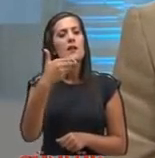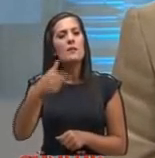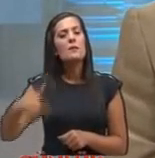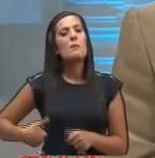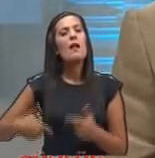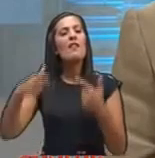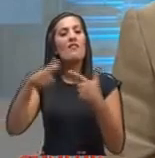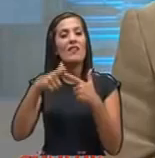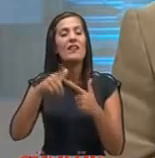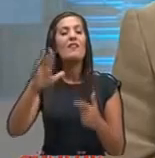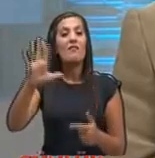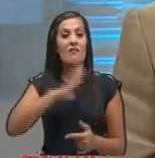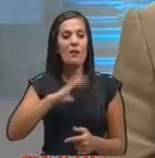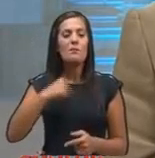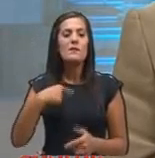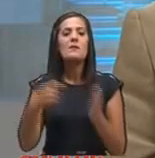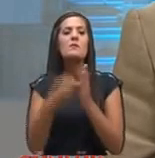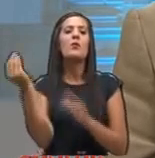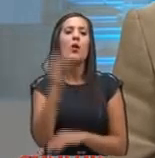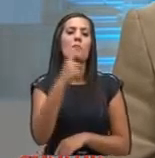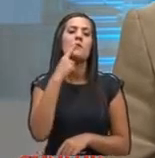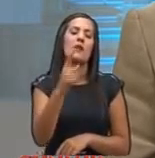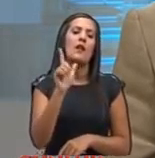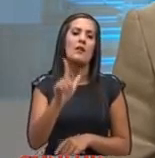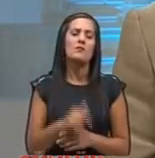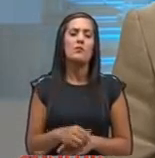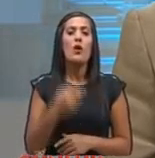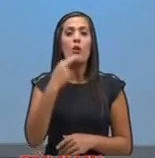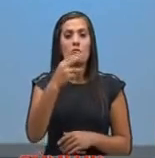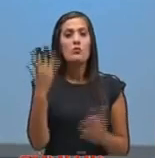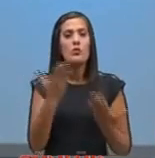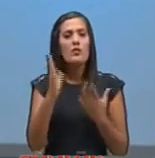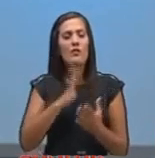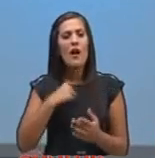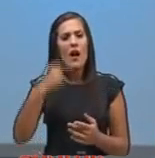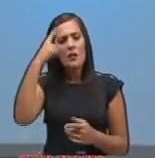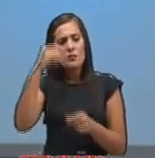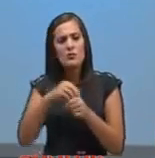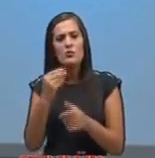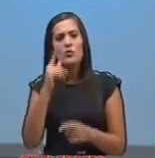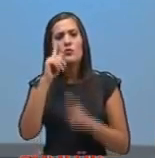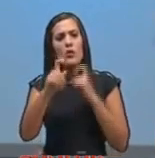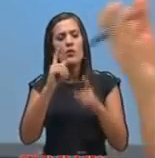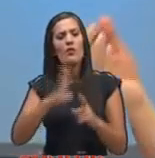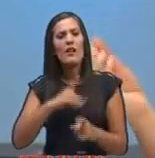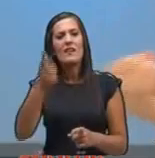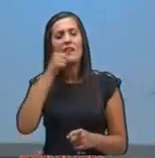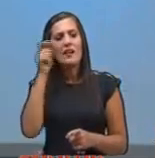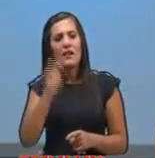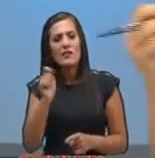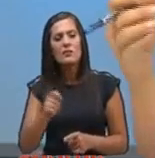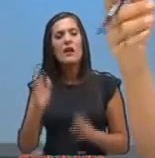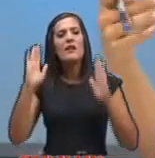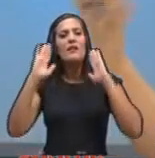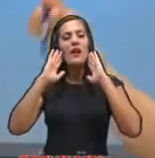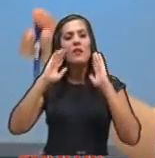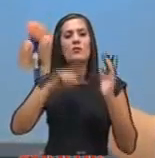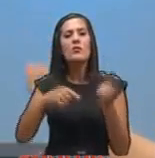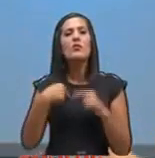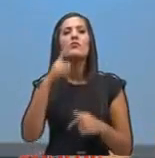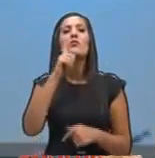bel fıtığının varlığını bizim ortaya koymamız lazım. Hocam, bu konuşacak çok şey var. Aklımda da çok soru var. Buyurun. Mesela dikkat edeceğimiz işte yatış şekli,